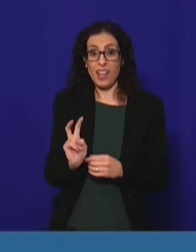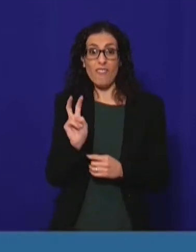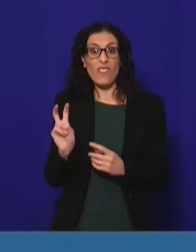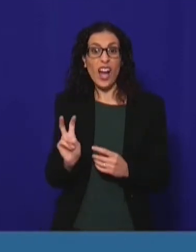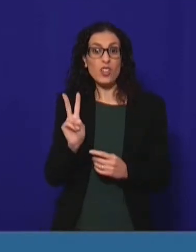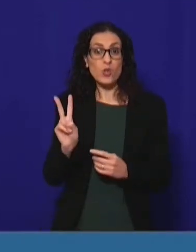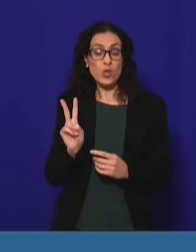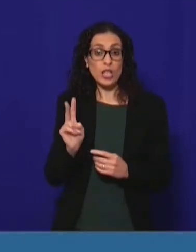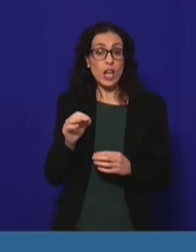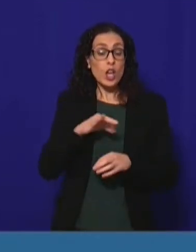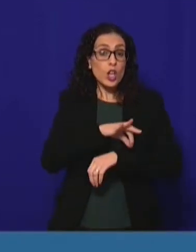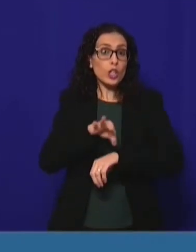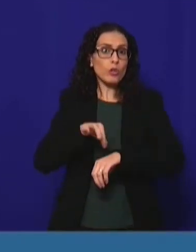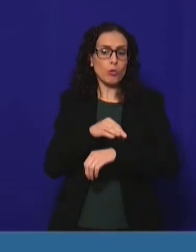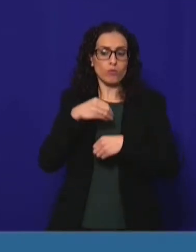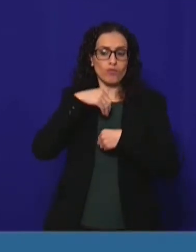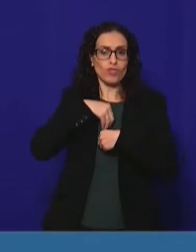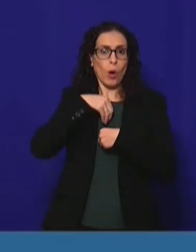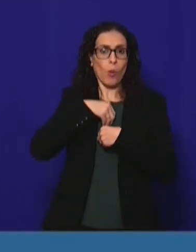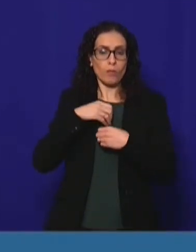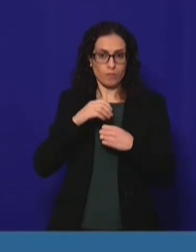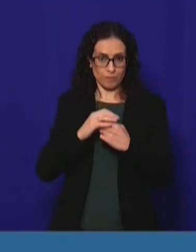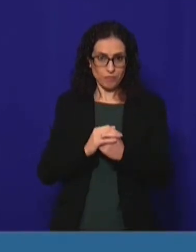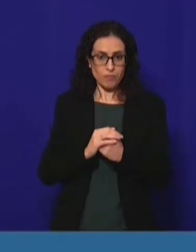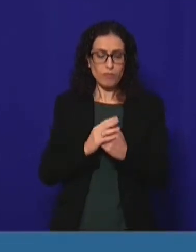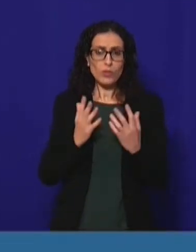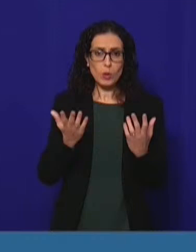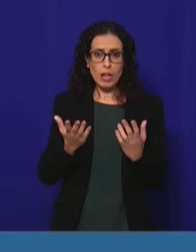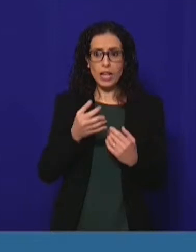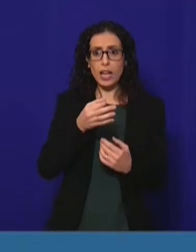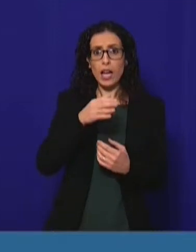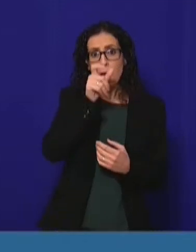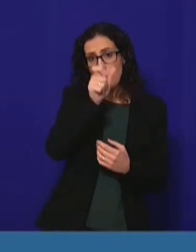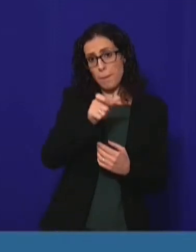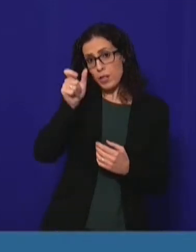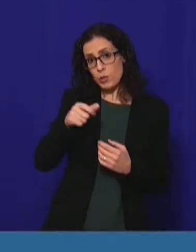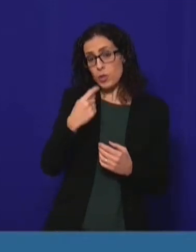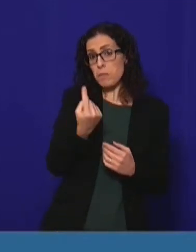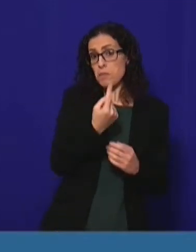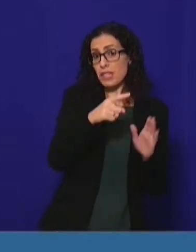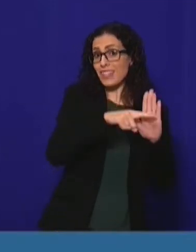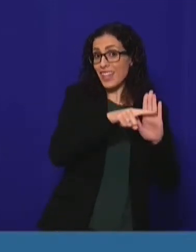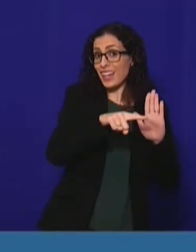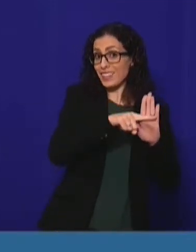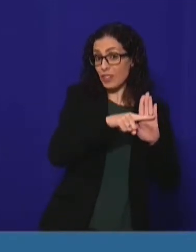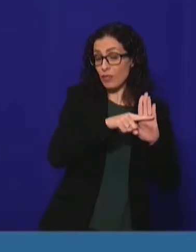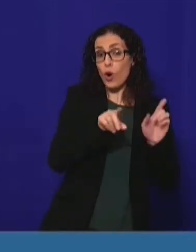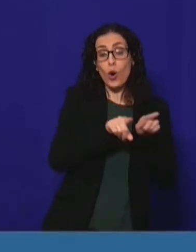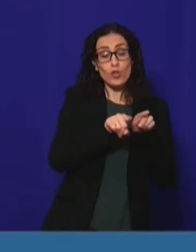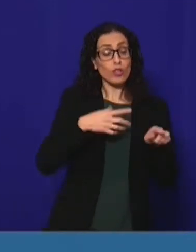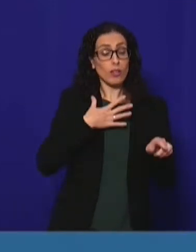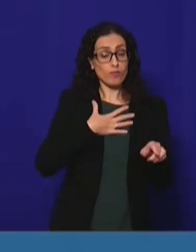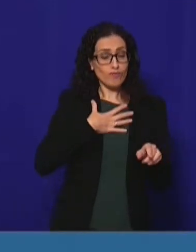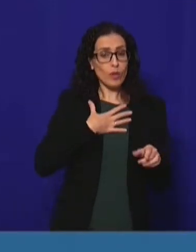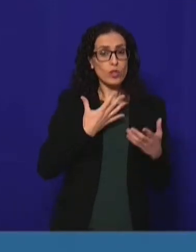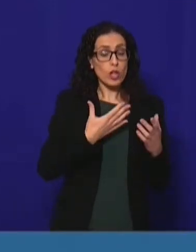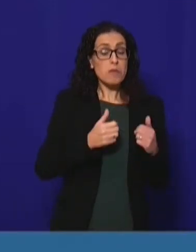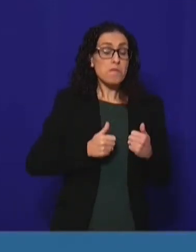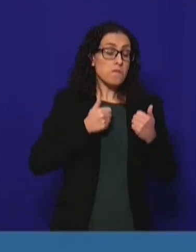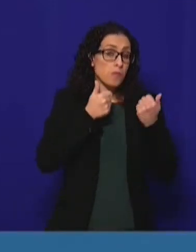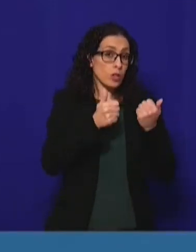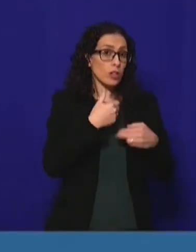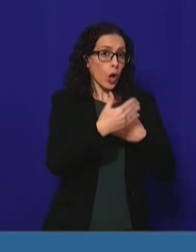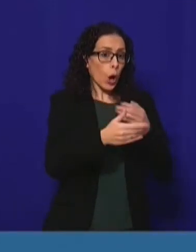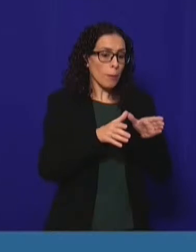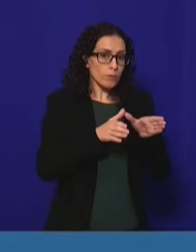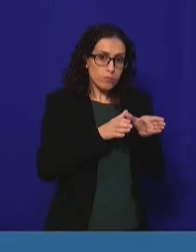u allura importanti li dawk il-persuni anke jekk huma negattivi jibqgħu iżolati, jibqgħu wkoll iżolati mill-komplement tal-familja